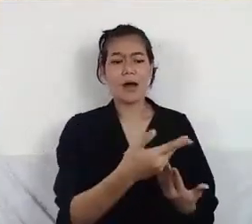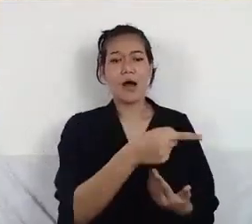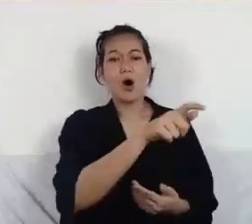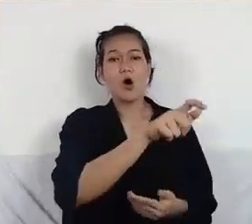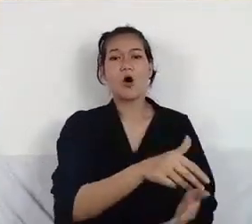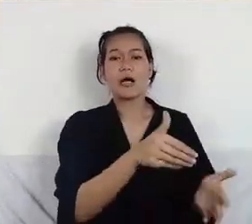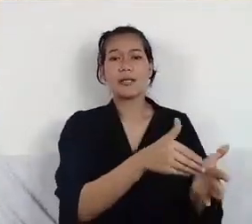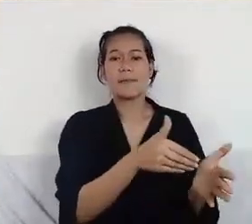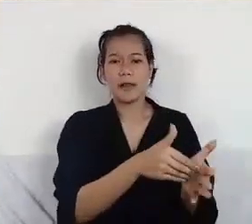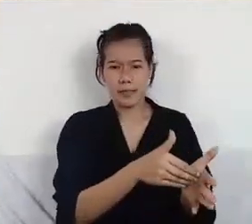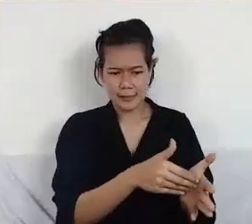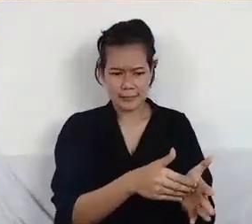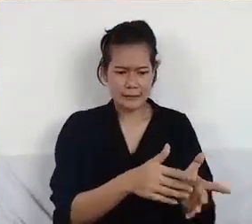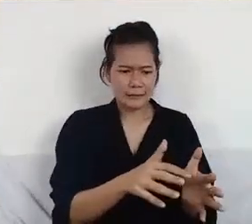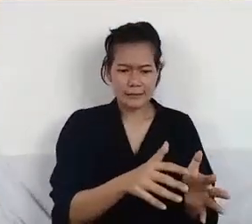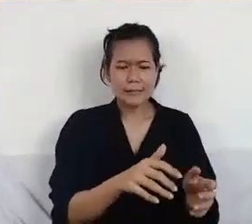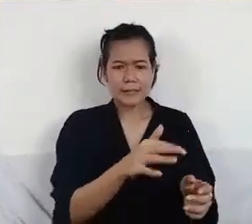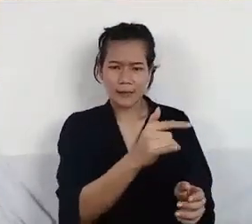mereka menyiapkan makanan.